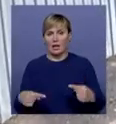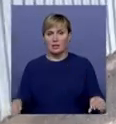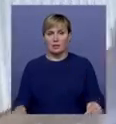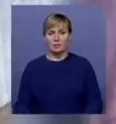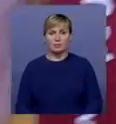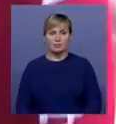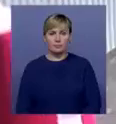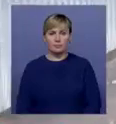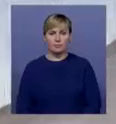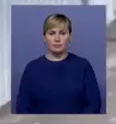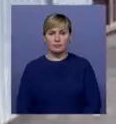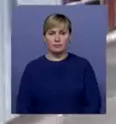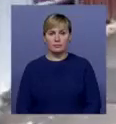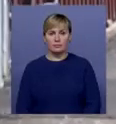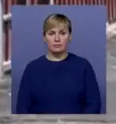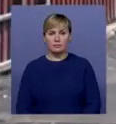продукты.